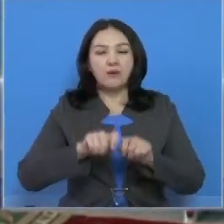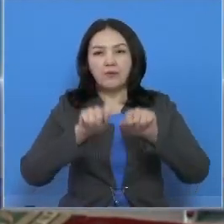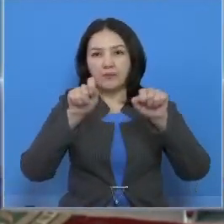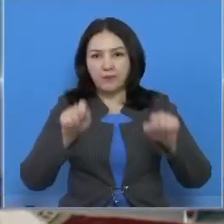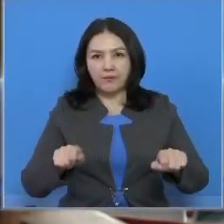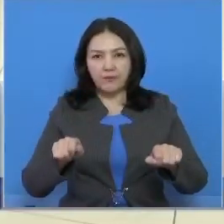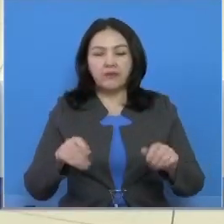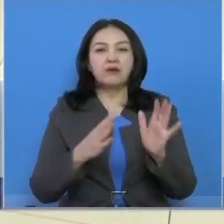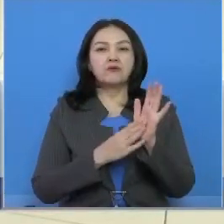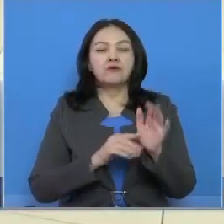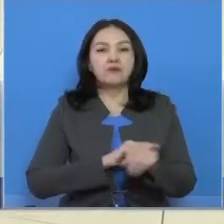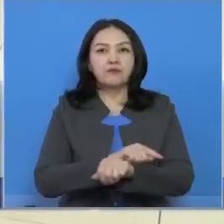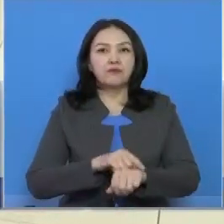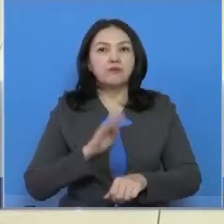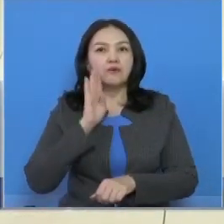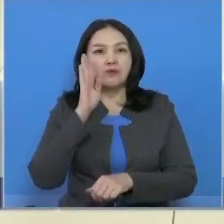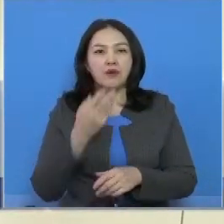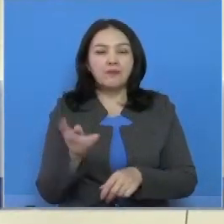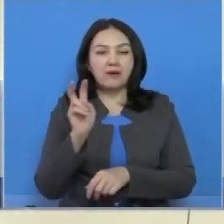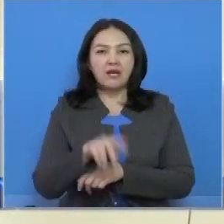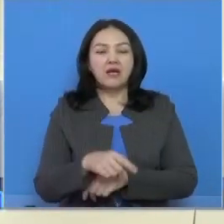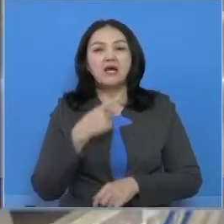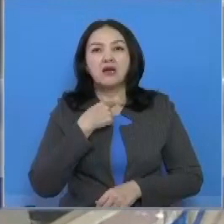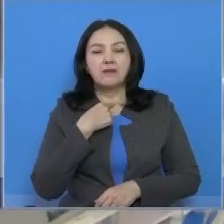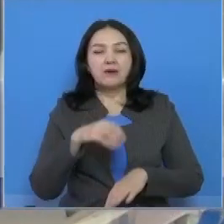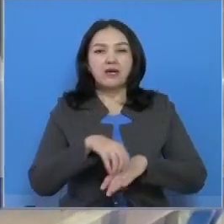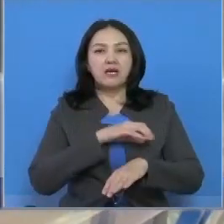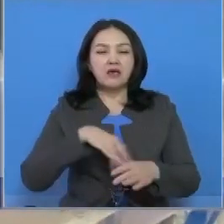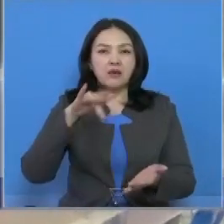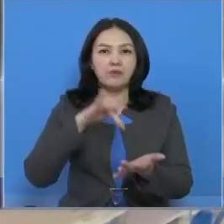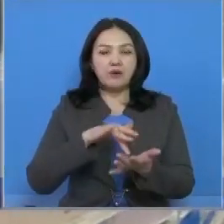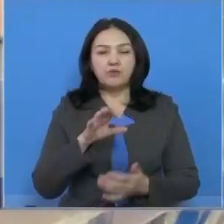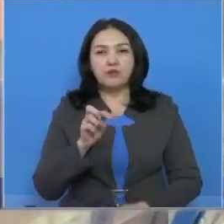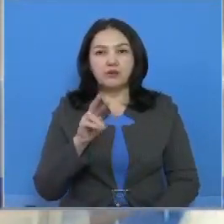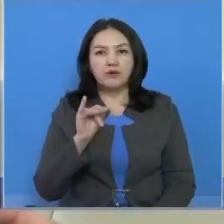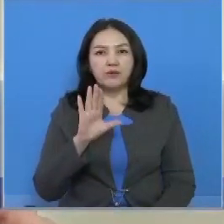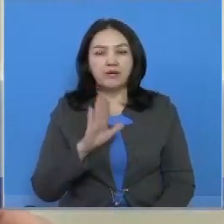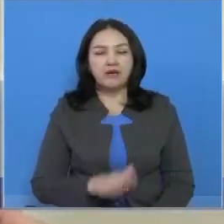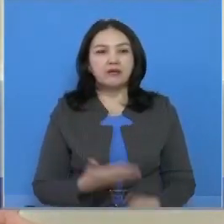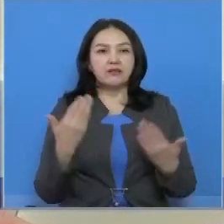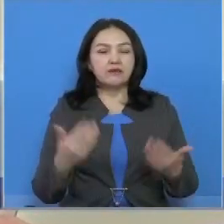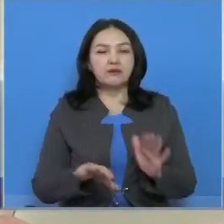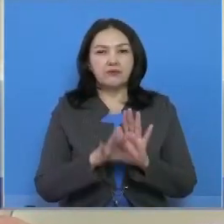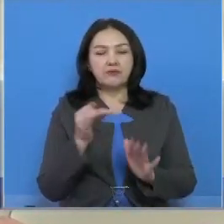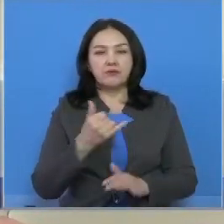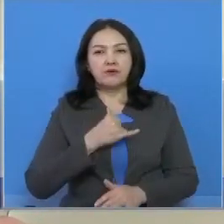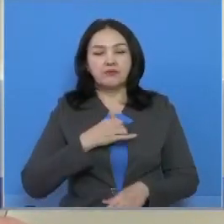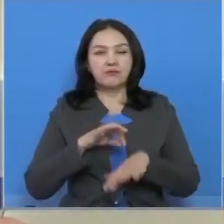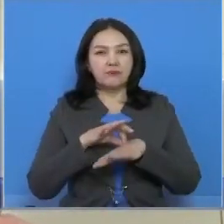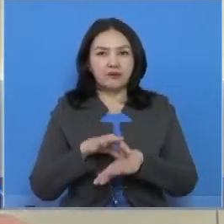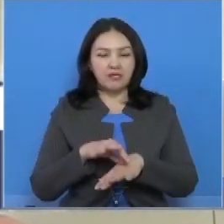в 9 часов утра по местному времени пришел проголосовать Аким городом мураджуребеков сегодняшние выборы у нас проходят